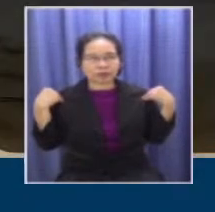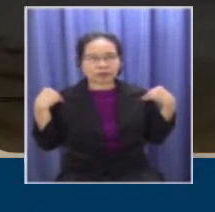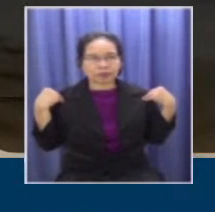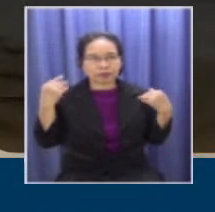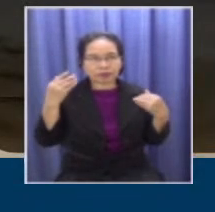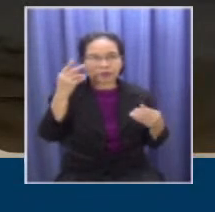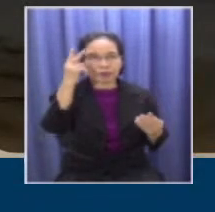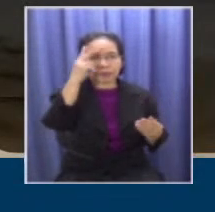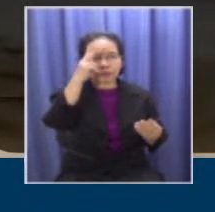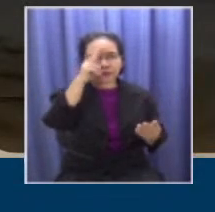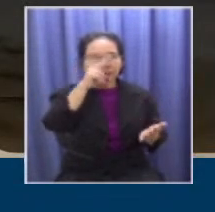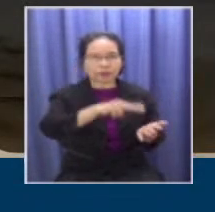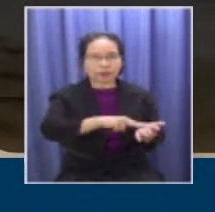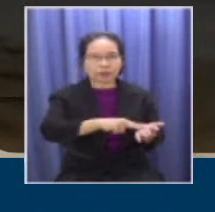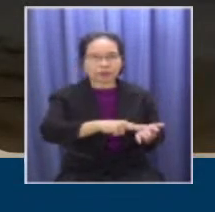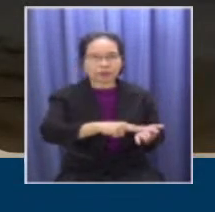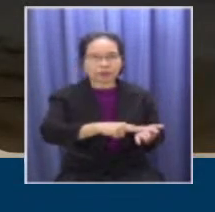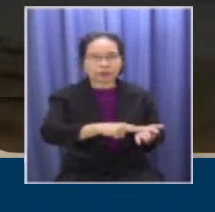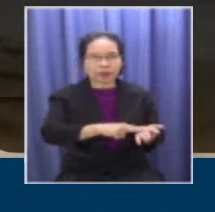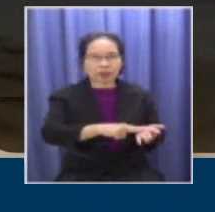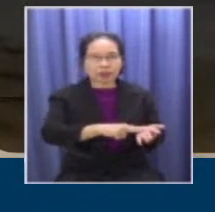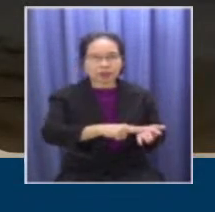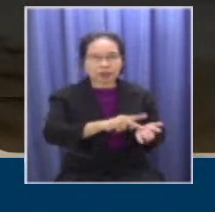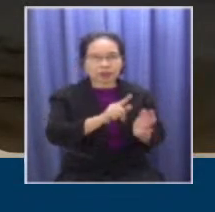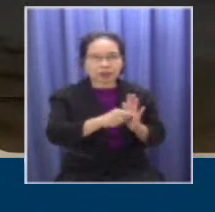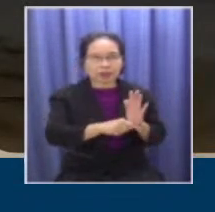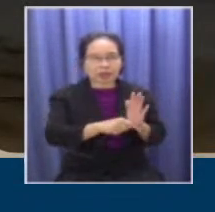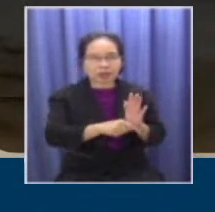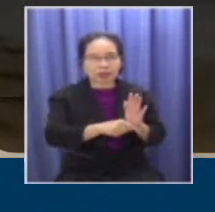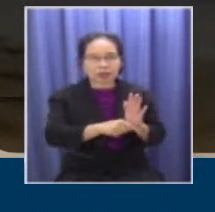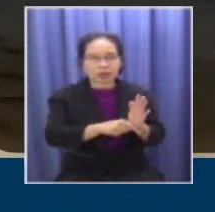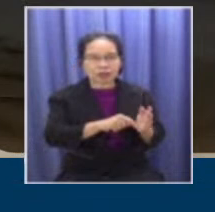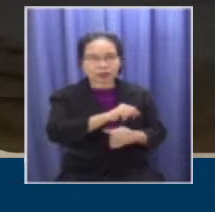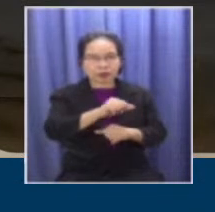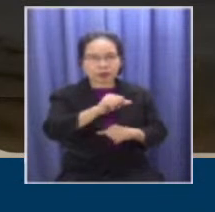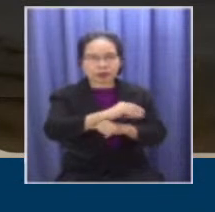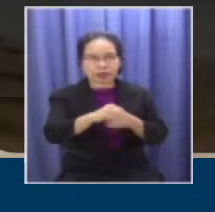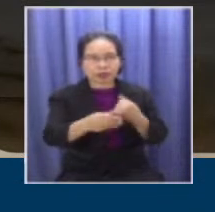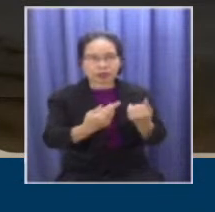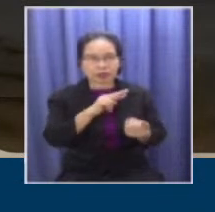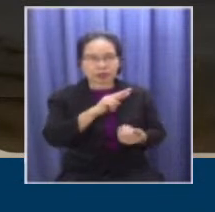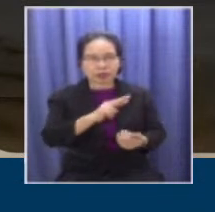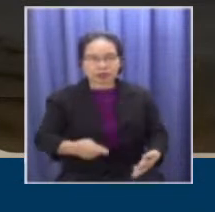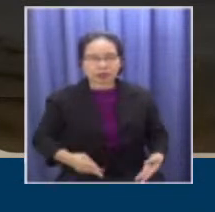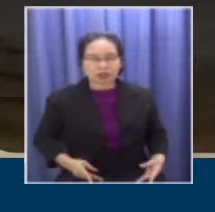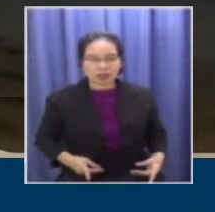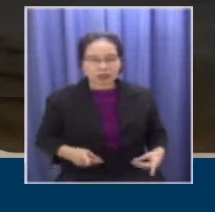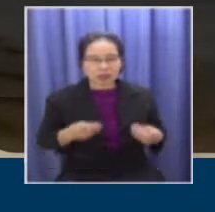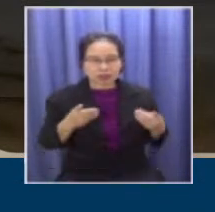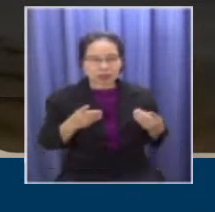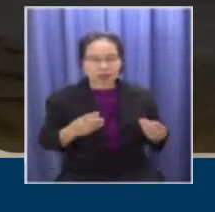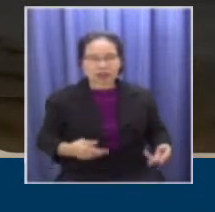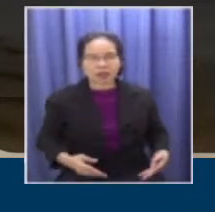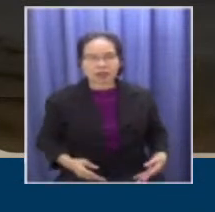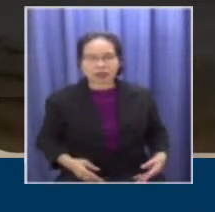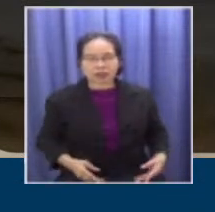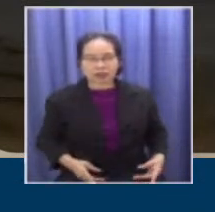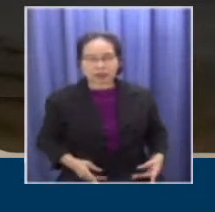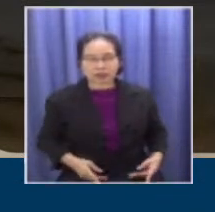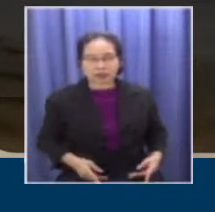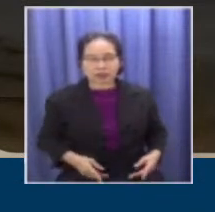wonipa baako motena asase so nyina na wahyehyɛ wɔn tena bia hyeɛ ato hɔ ama